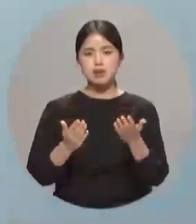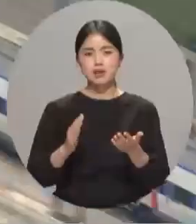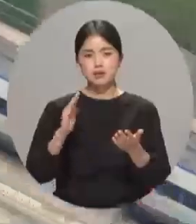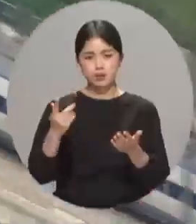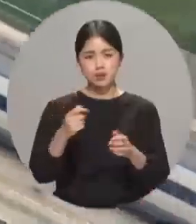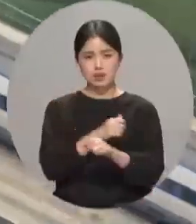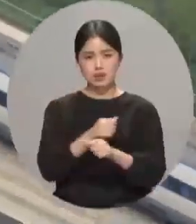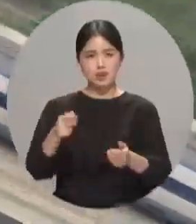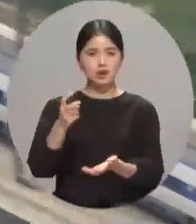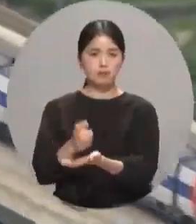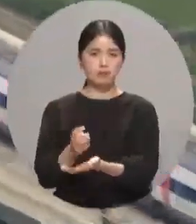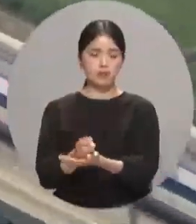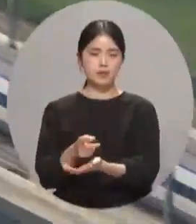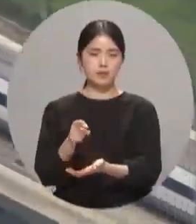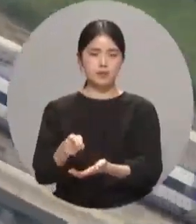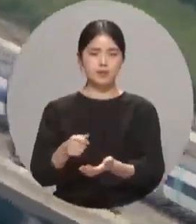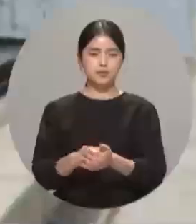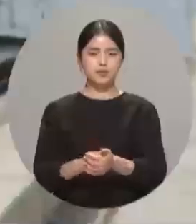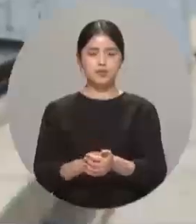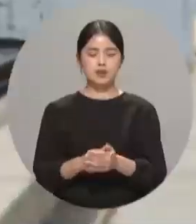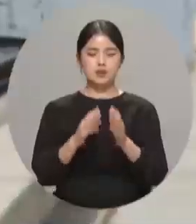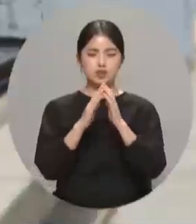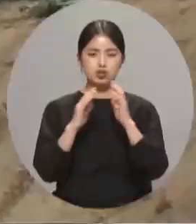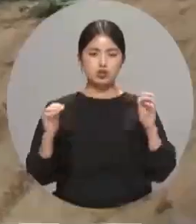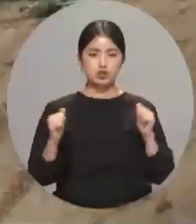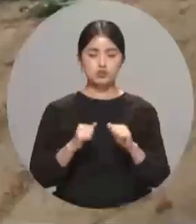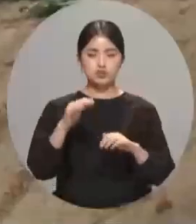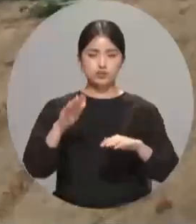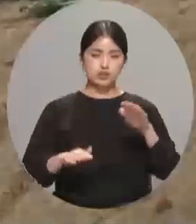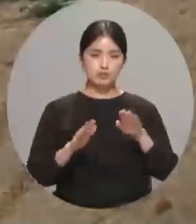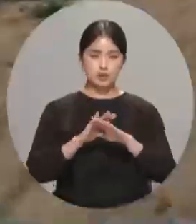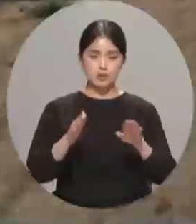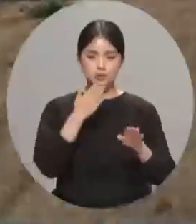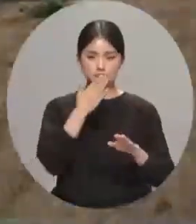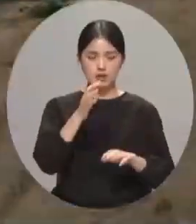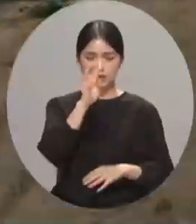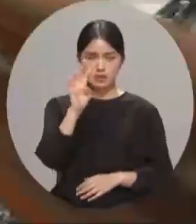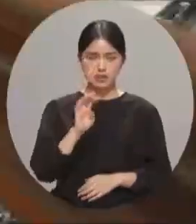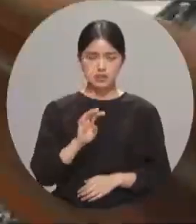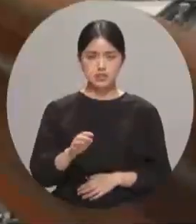대광법. 누적된 전북 차별을 해소하는 계기가 마련될 수 있을지